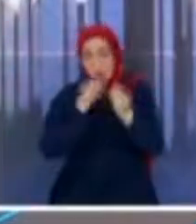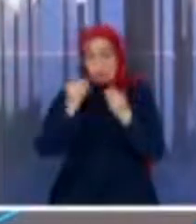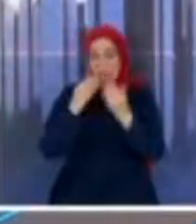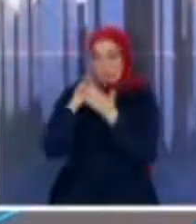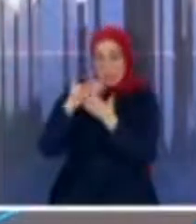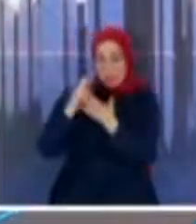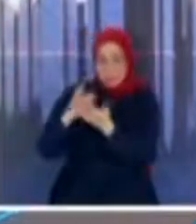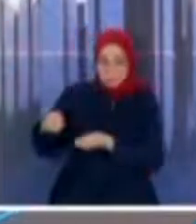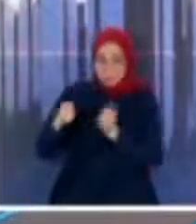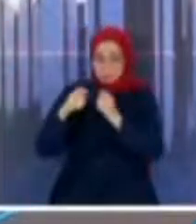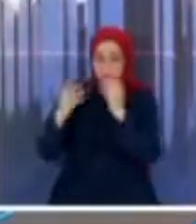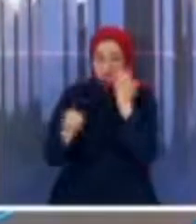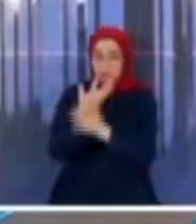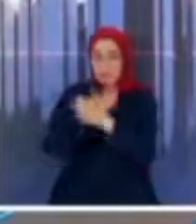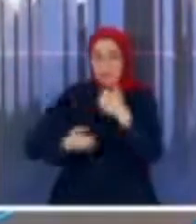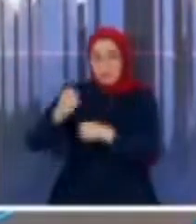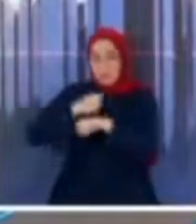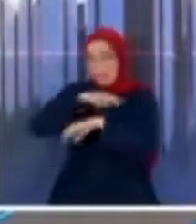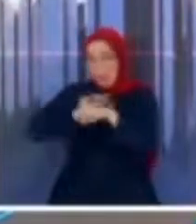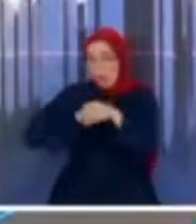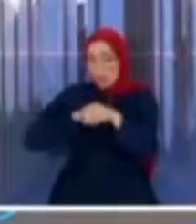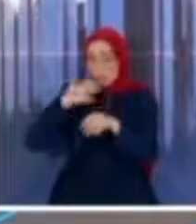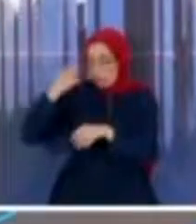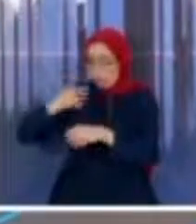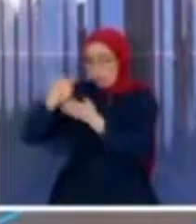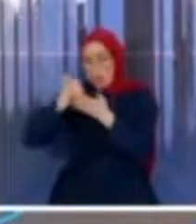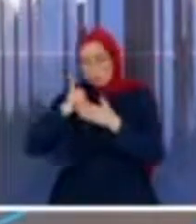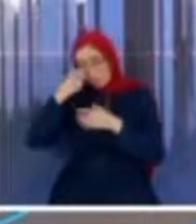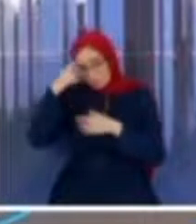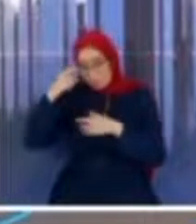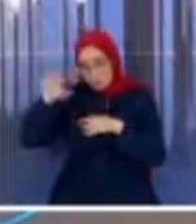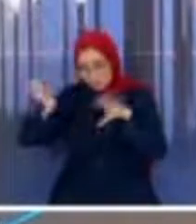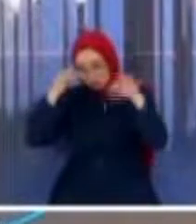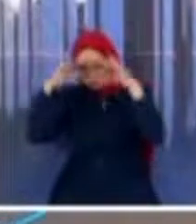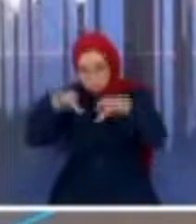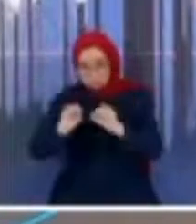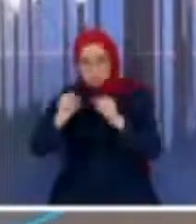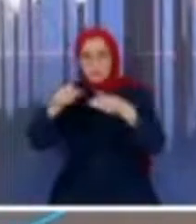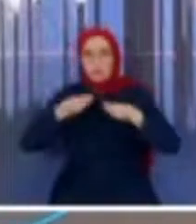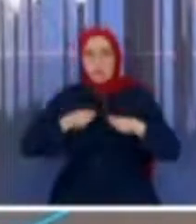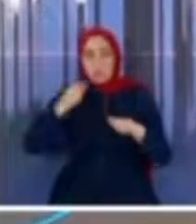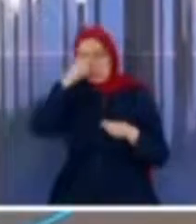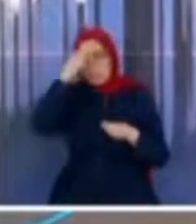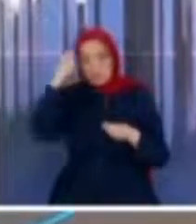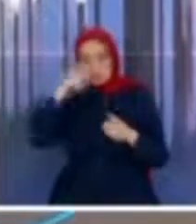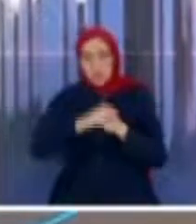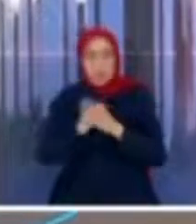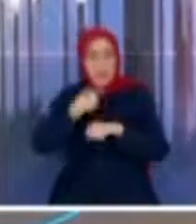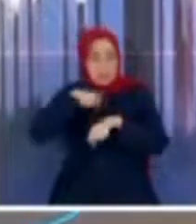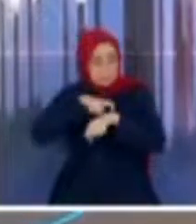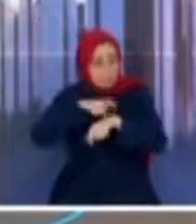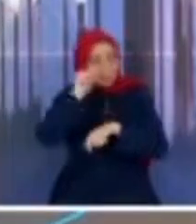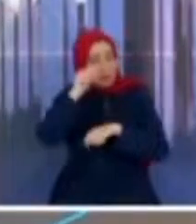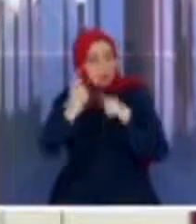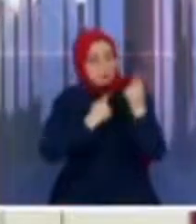الاخيره معناها وعدنا بانه باش يسعى باش يشوف لنا معناها فضاء باش ناخذوه مع المجلس البلدي. زاد قدمنا ليه